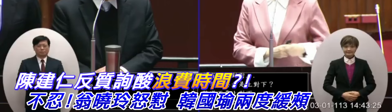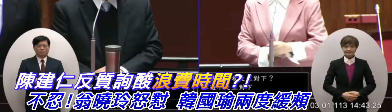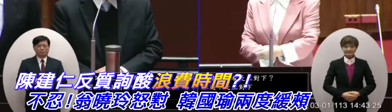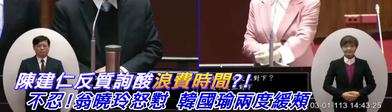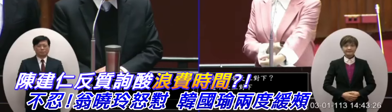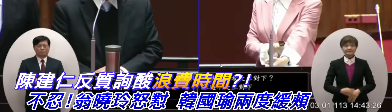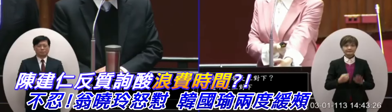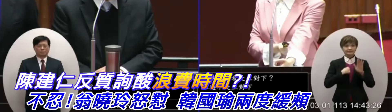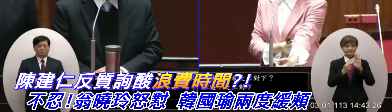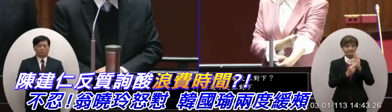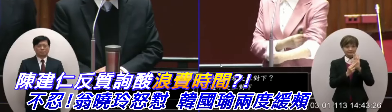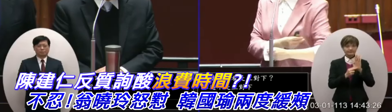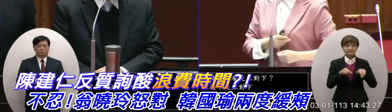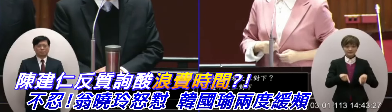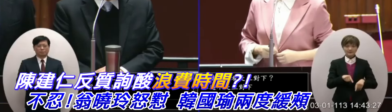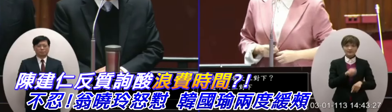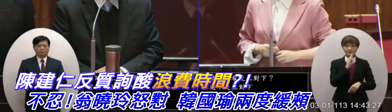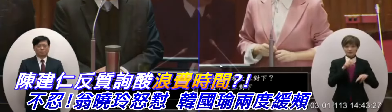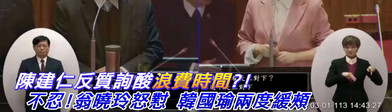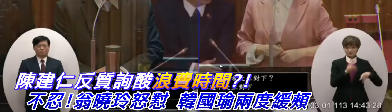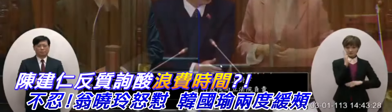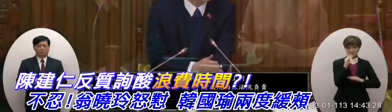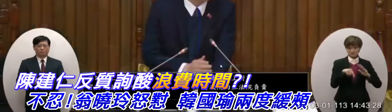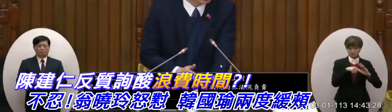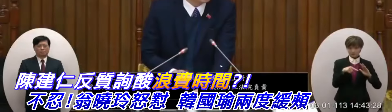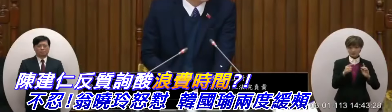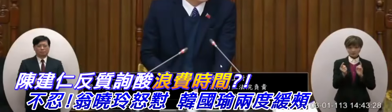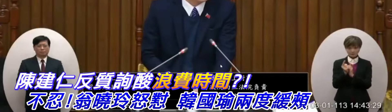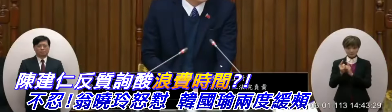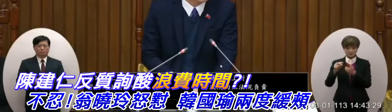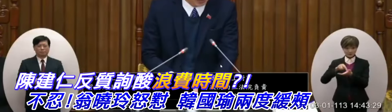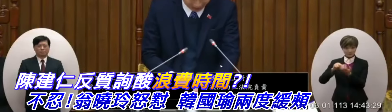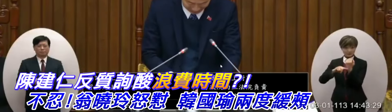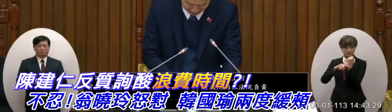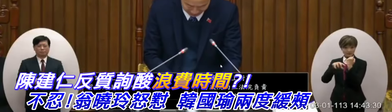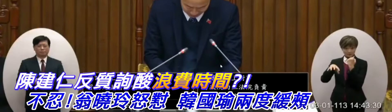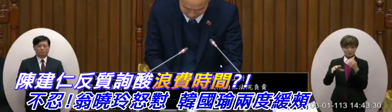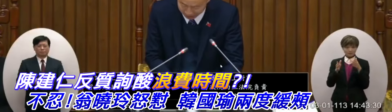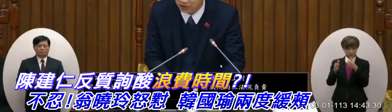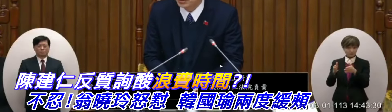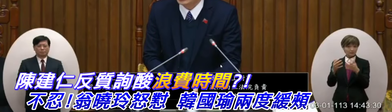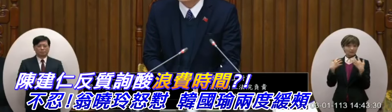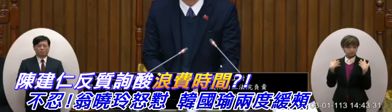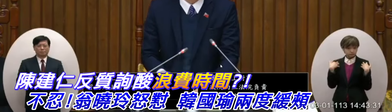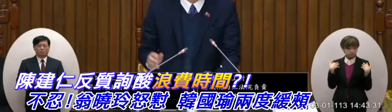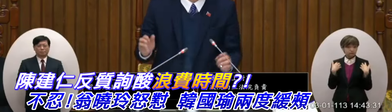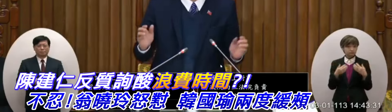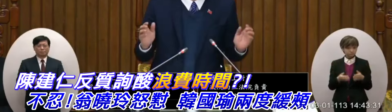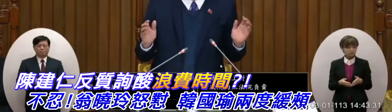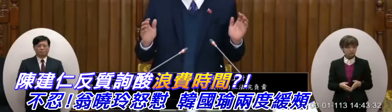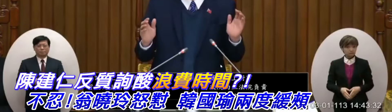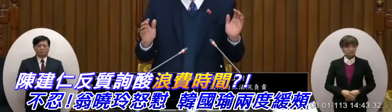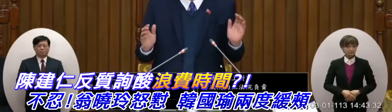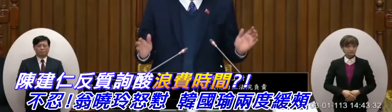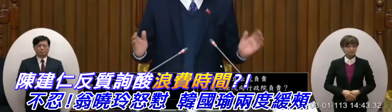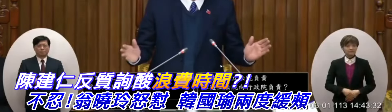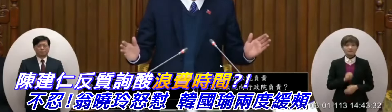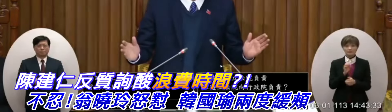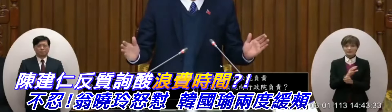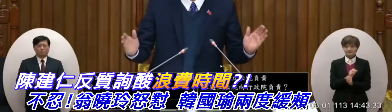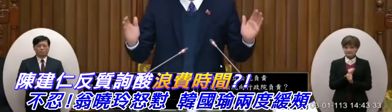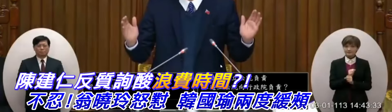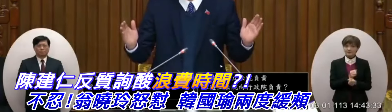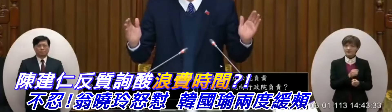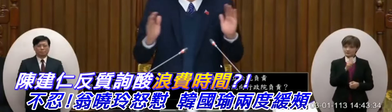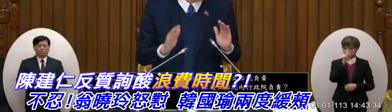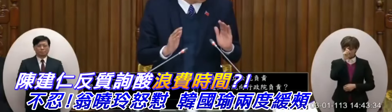这个是行政院对立法院负责，这一点我特别来，好不好？这一点我特别要提醒大家，也请 委员跟官员